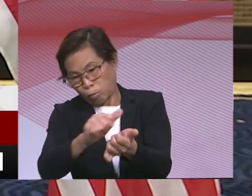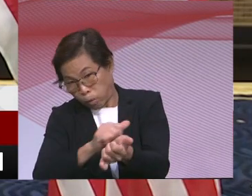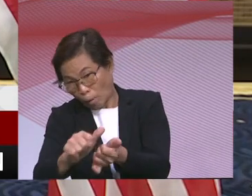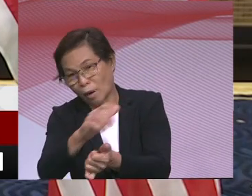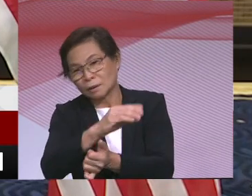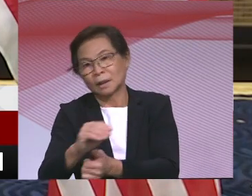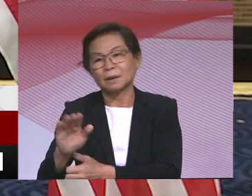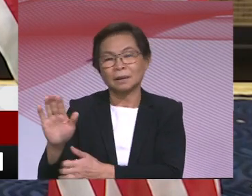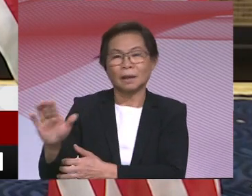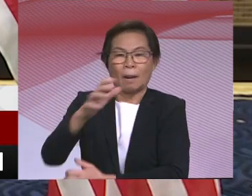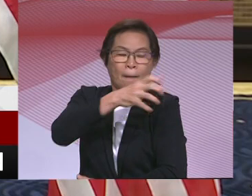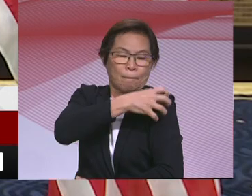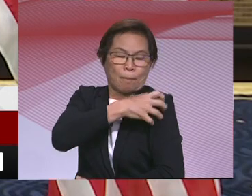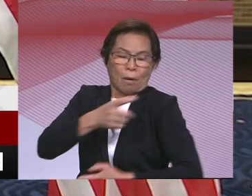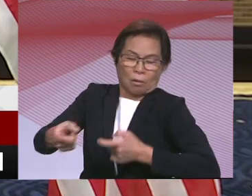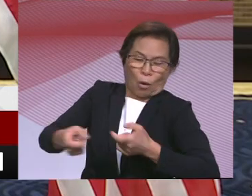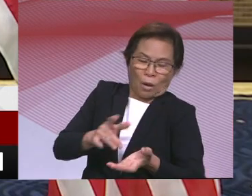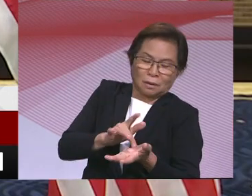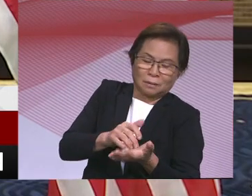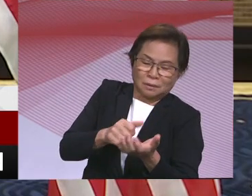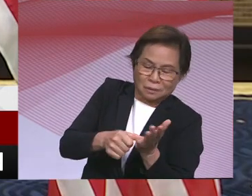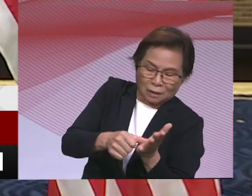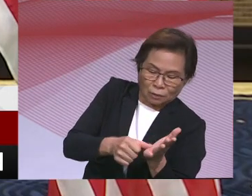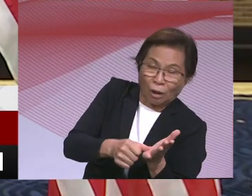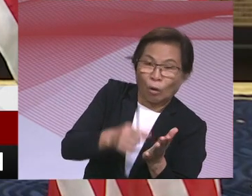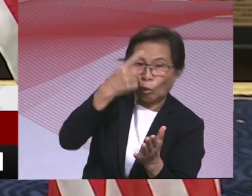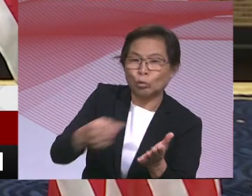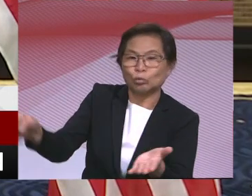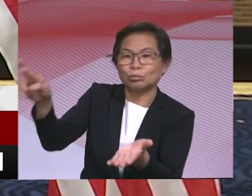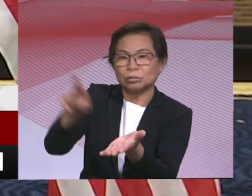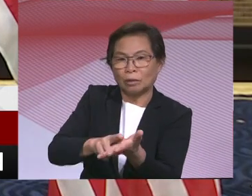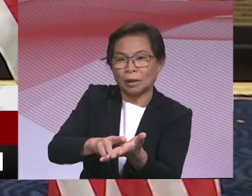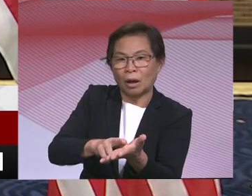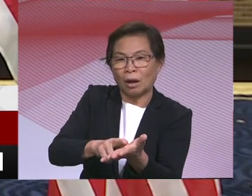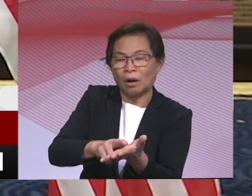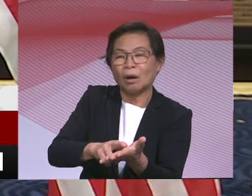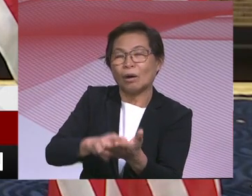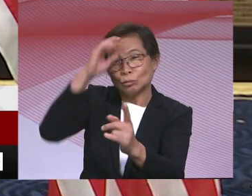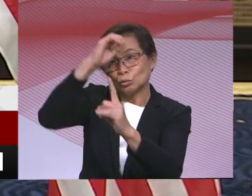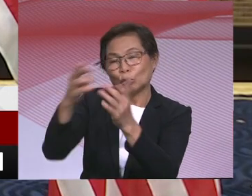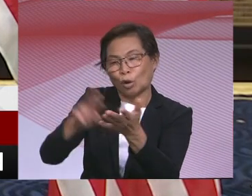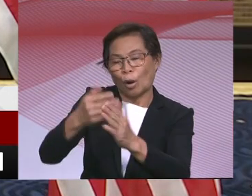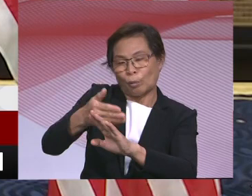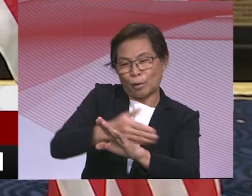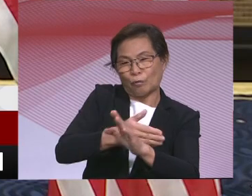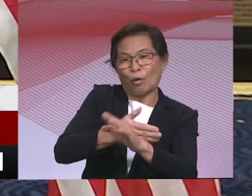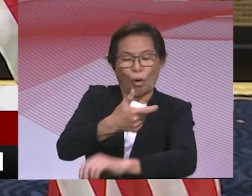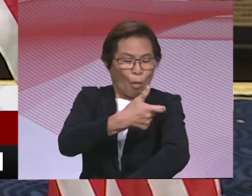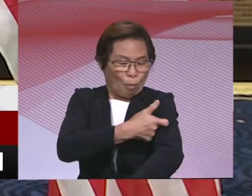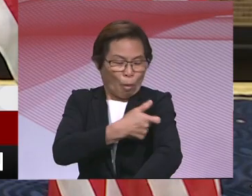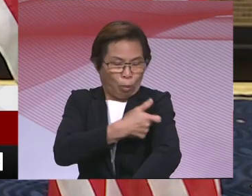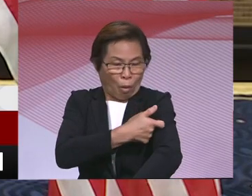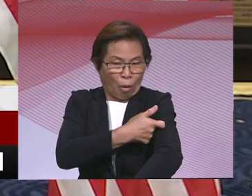dan PH berkuasa kawanan dadah bagi tujuan pendaftaran sebelum teksin komik 19 tersebut